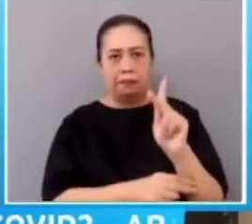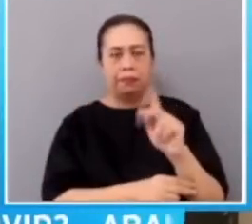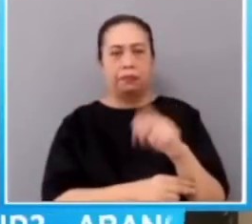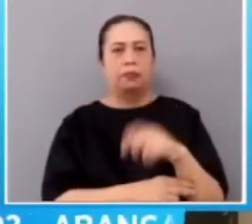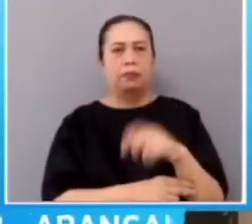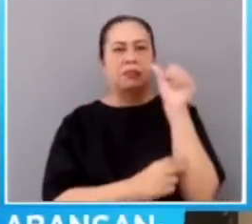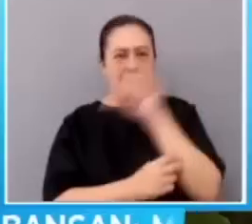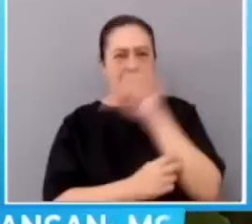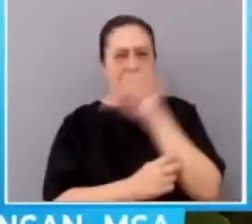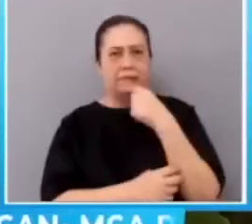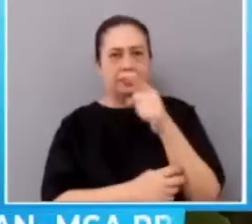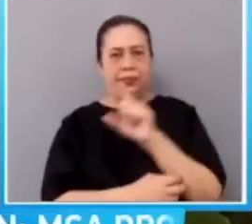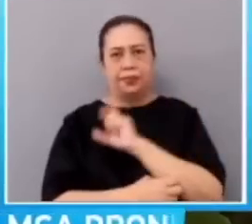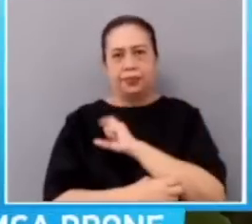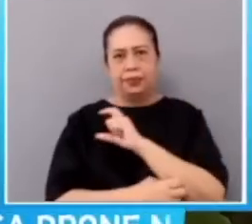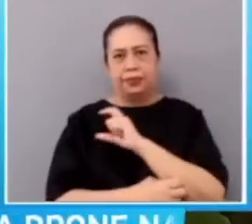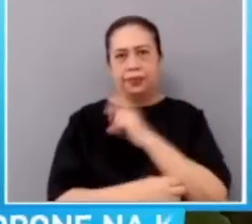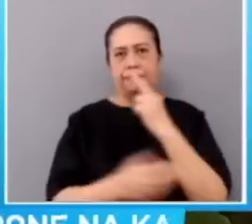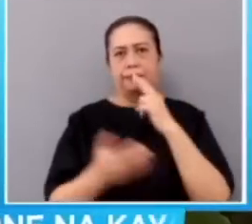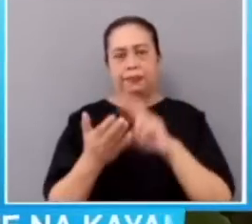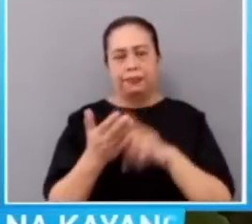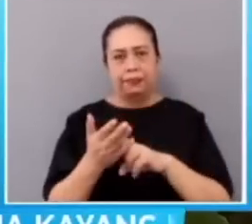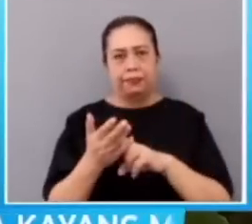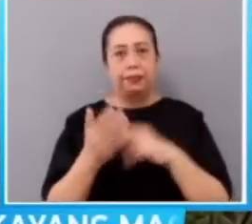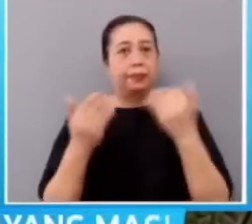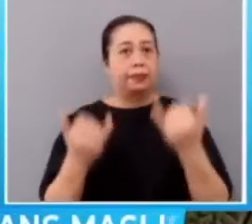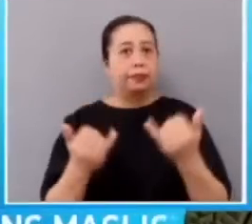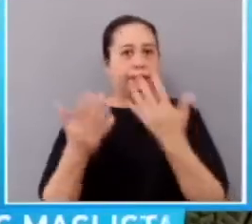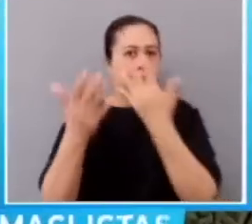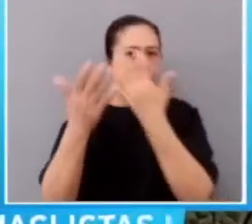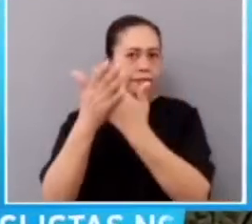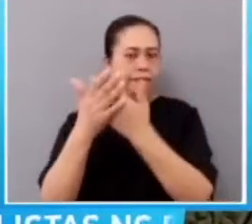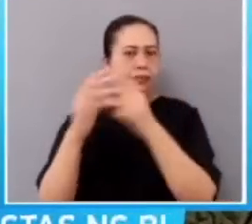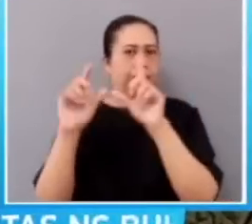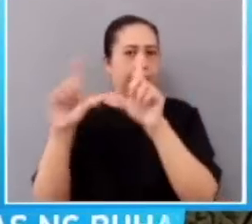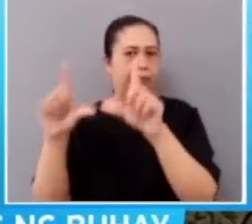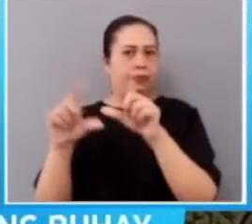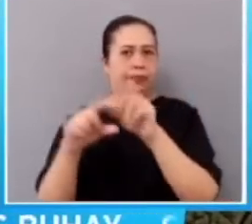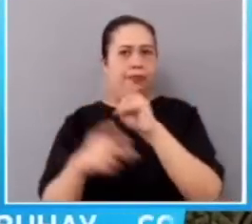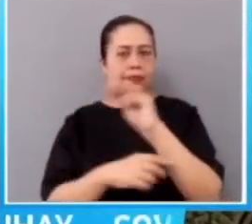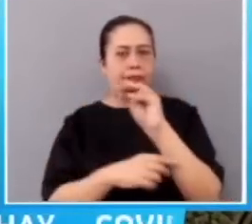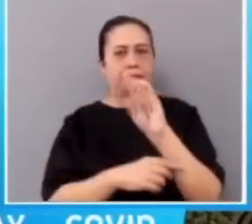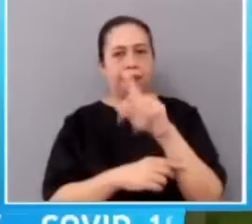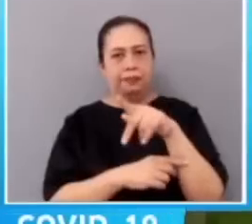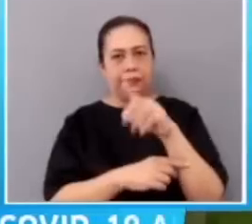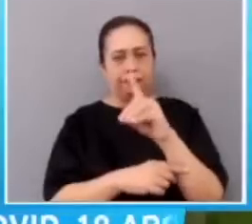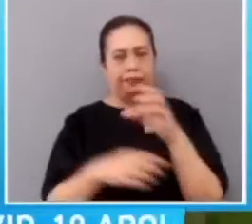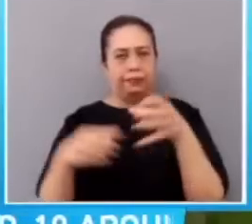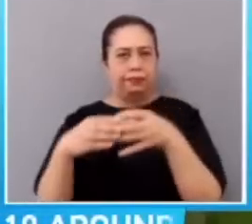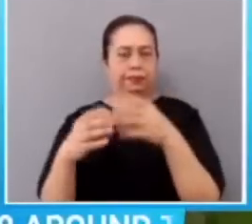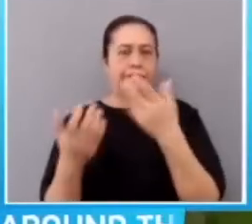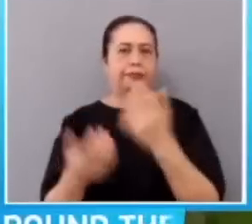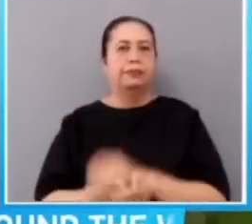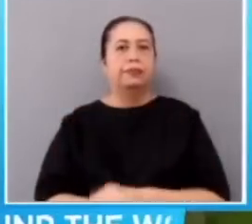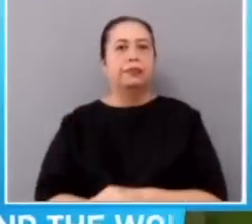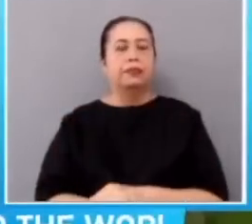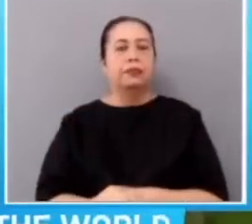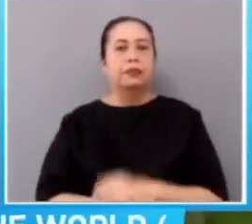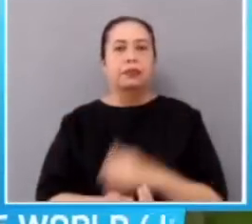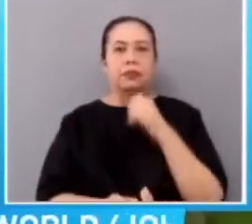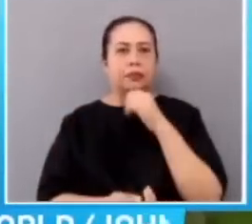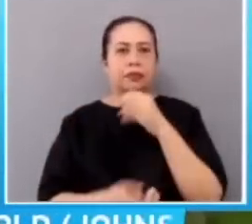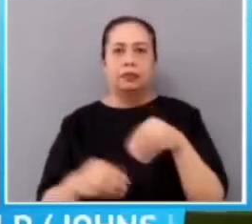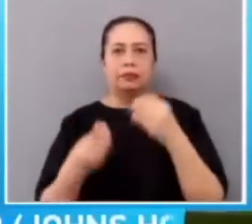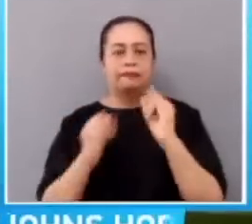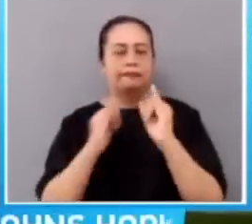sa police report. Kasalukuyang nakakulong ang suspect sa Manila District Traffic Enforcement Unit. Hindi siya nakapagbigay ng pahayag